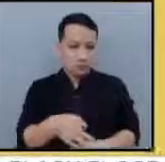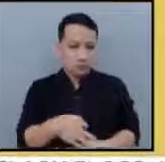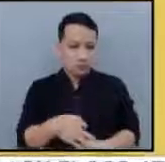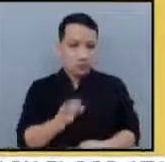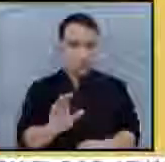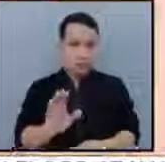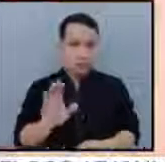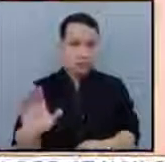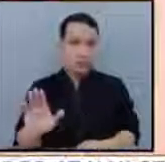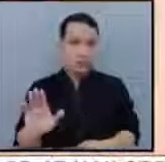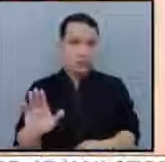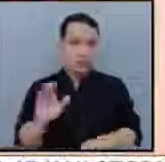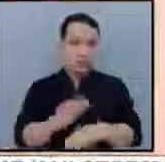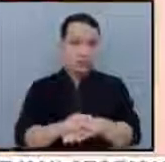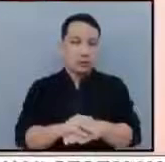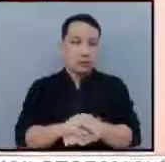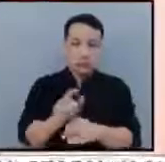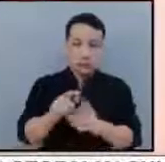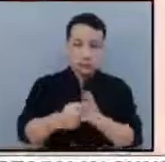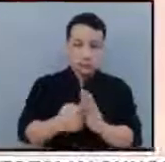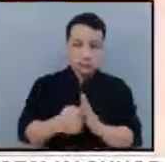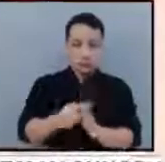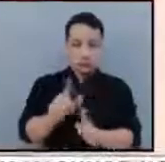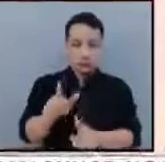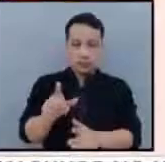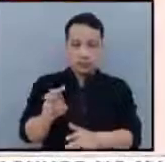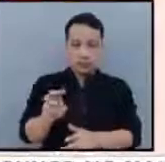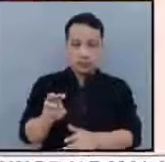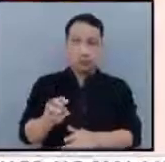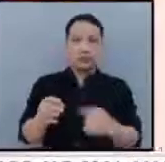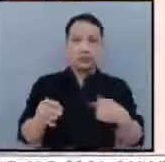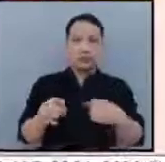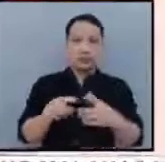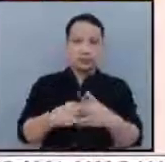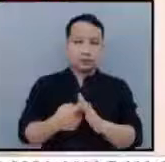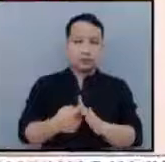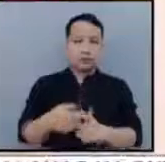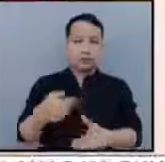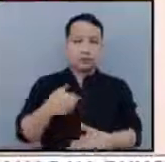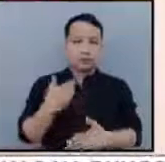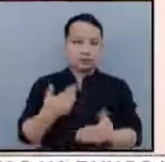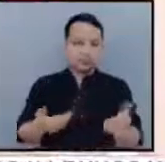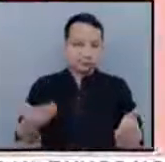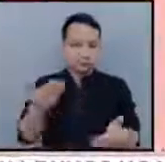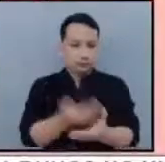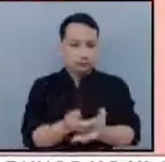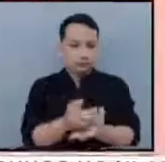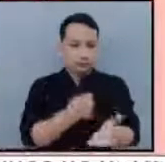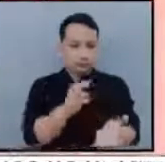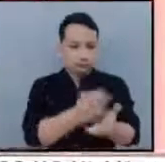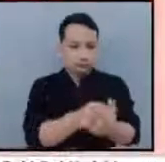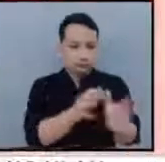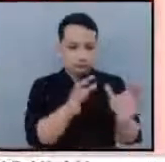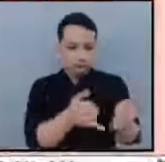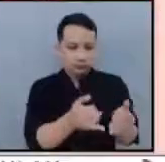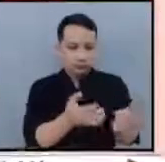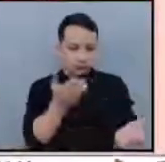on 2016. And prior to my coming to the sitio,